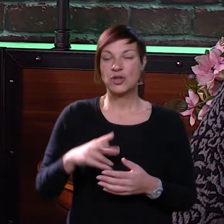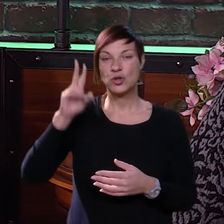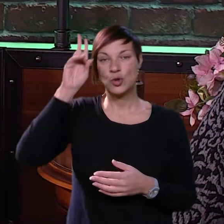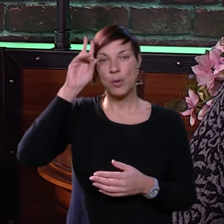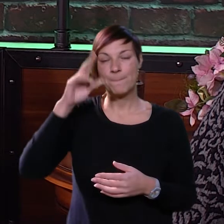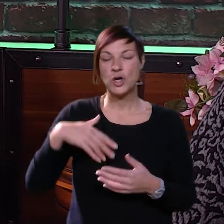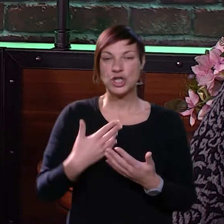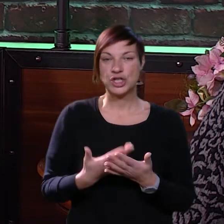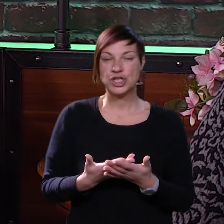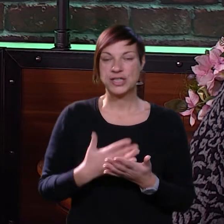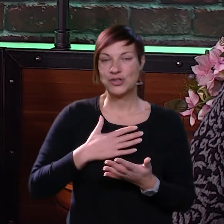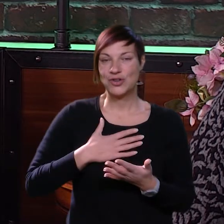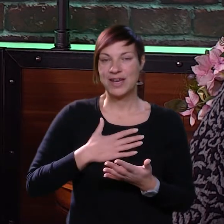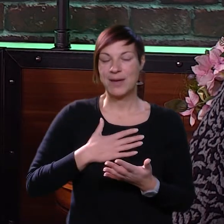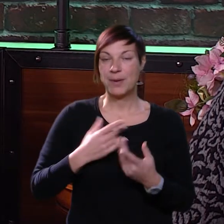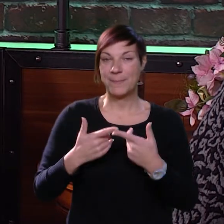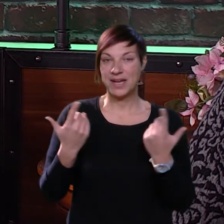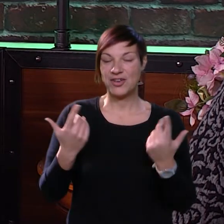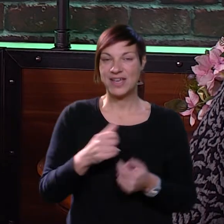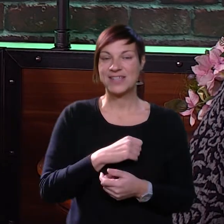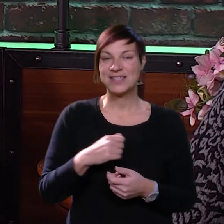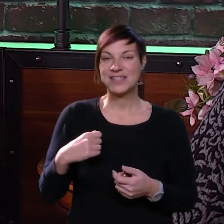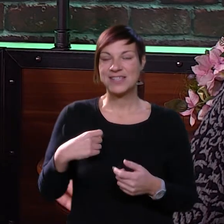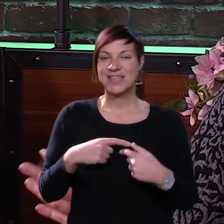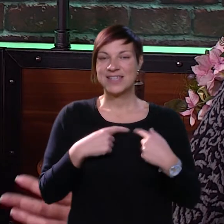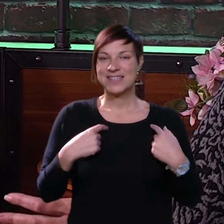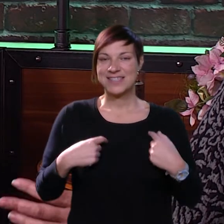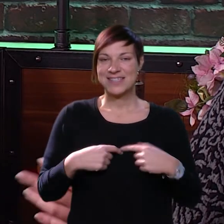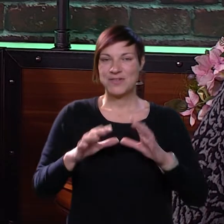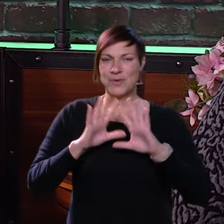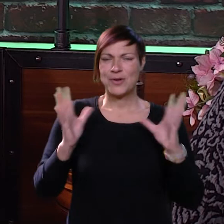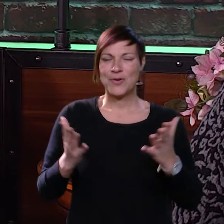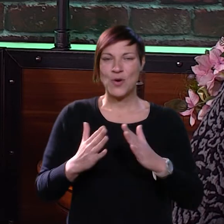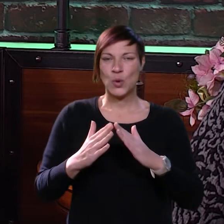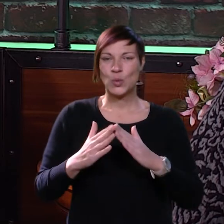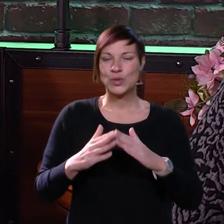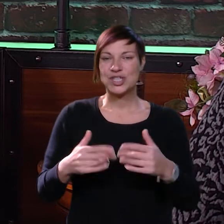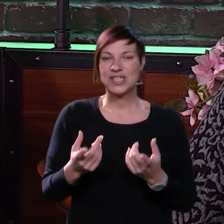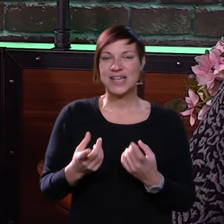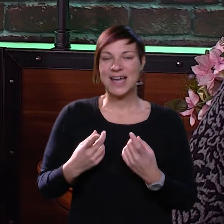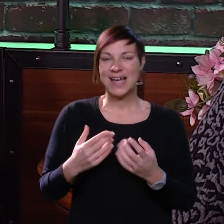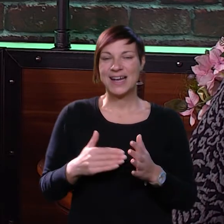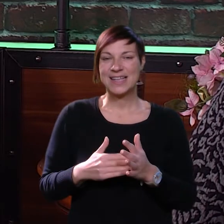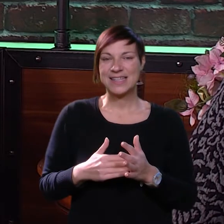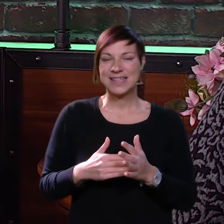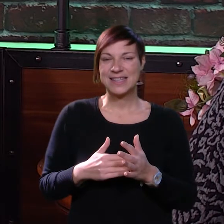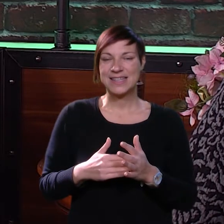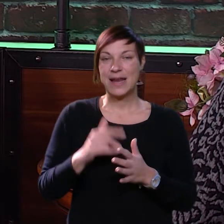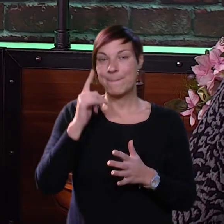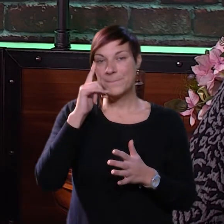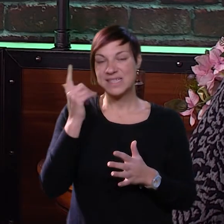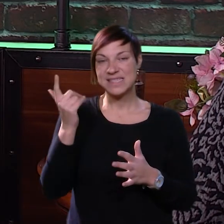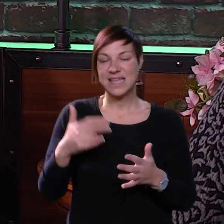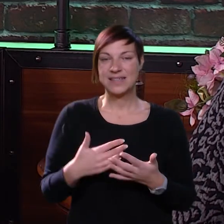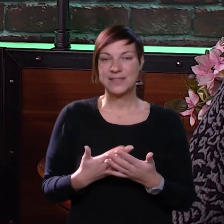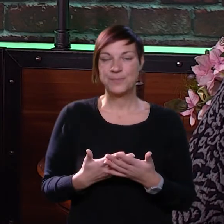I on to može, mislim, on to može. To je nama bilo jasno, samo... Srce vam je bilo ko kuća. Je, srce je ko kuća, ali ono, stvarno